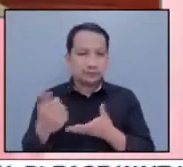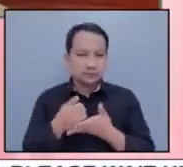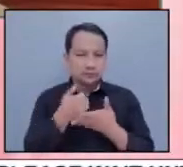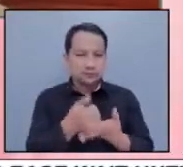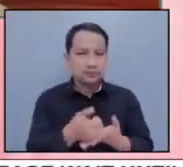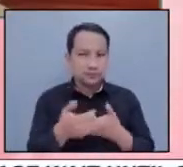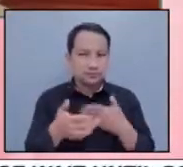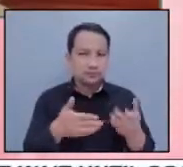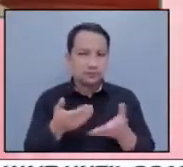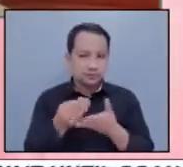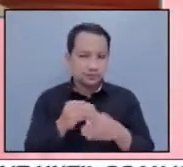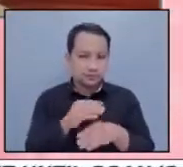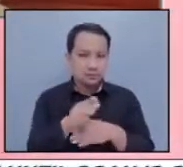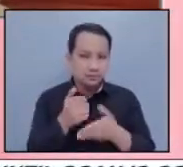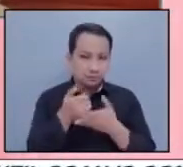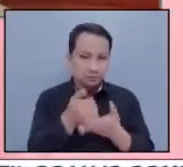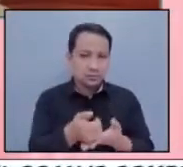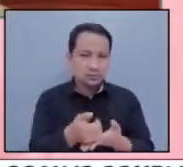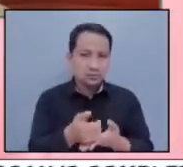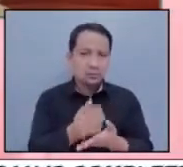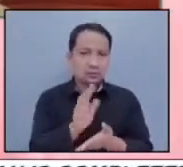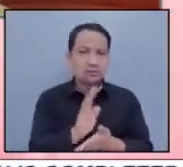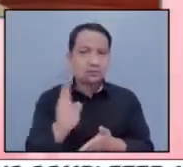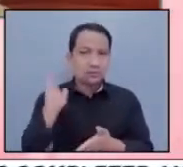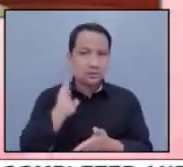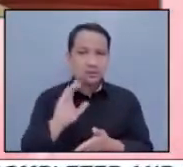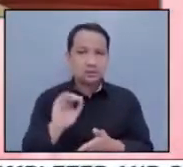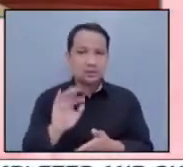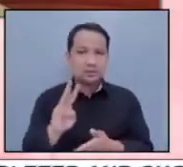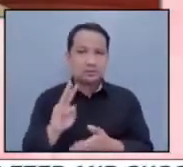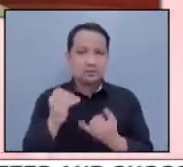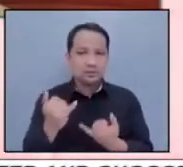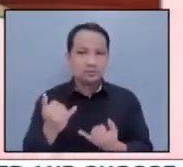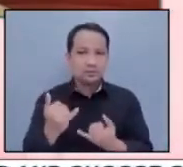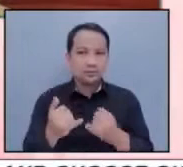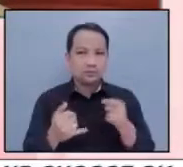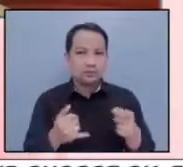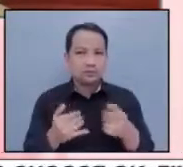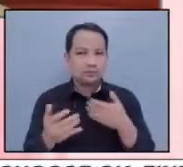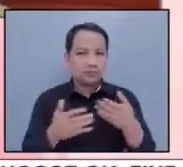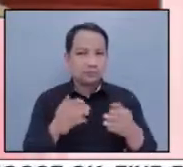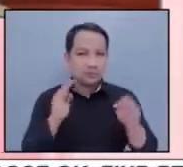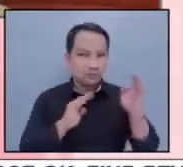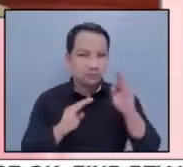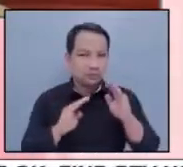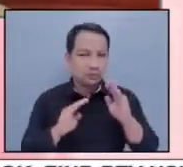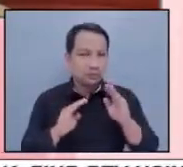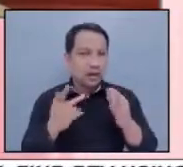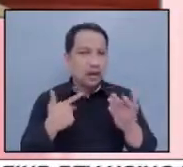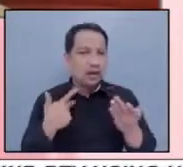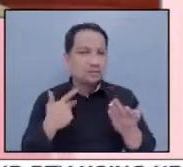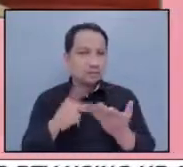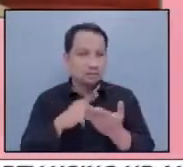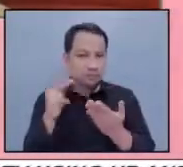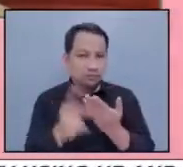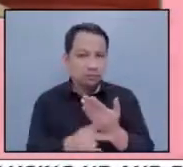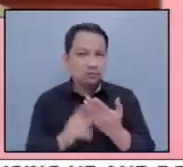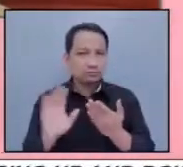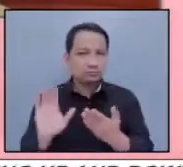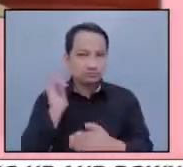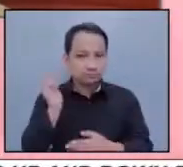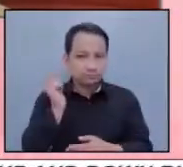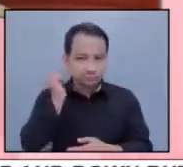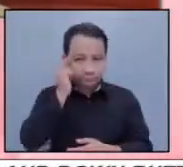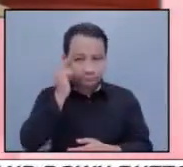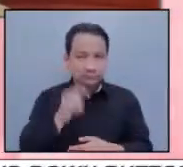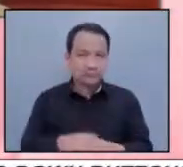course, ay bilang dating OFW, marami po naman tayong mga programa ng gobyerno. At especially sa mga financial